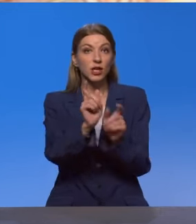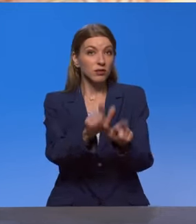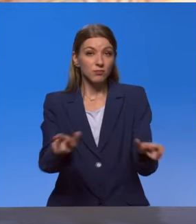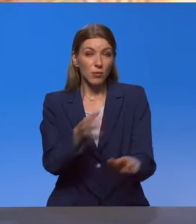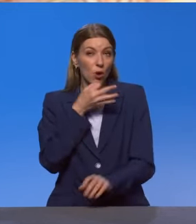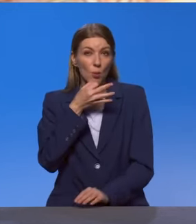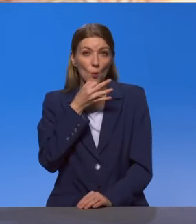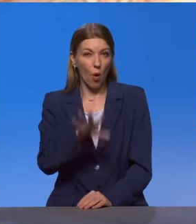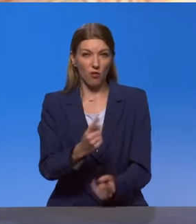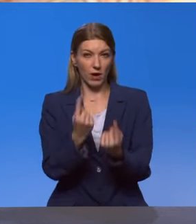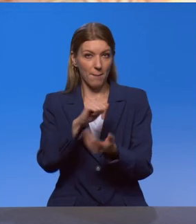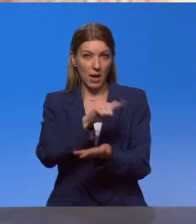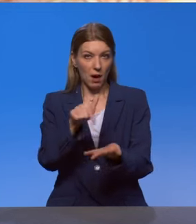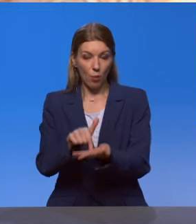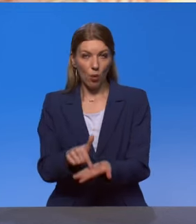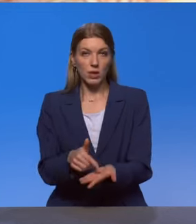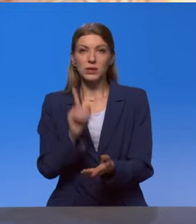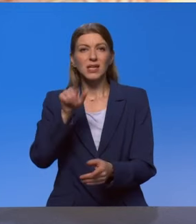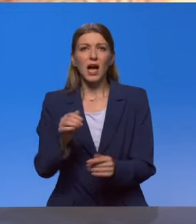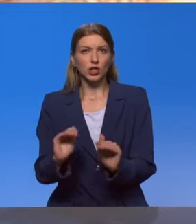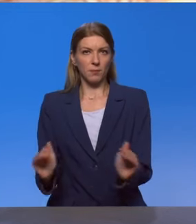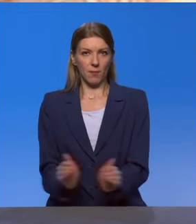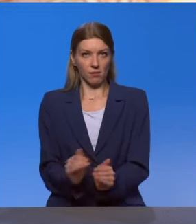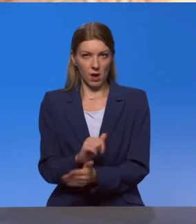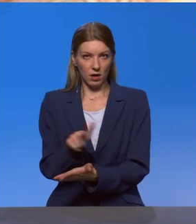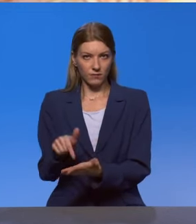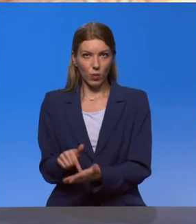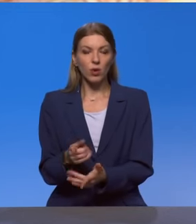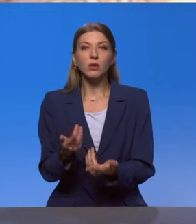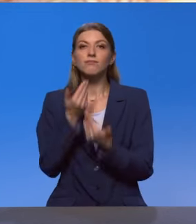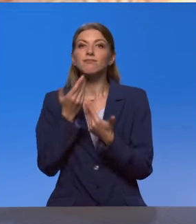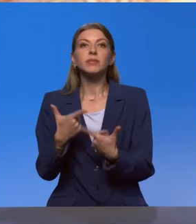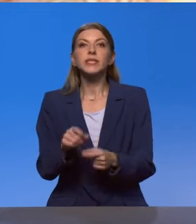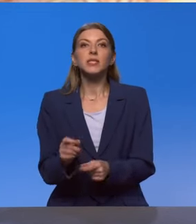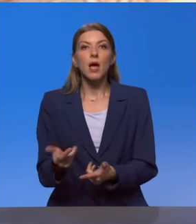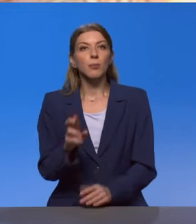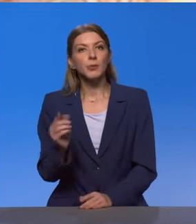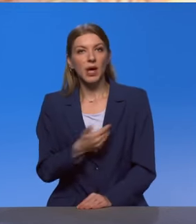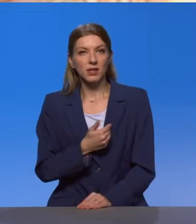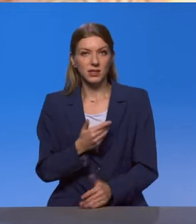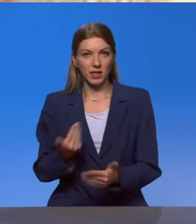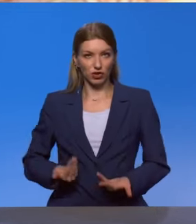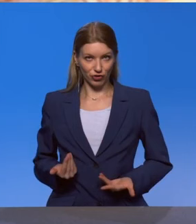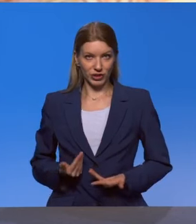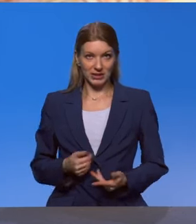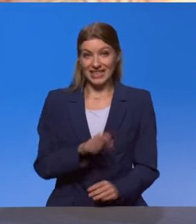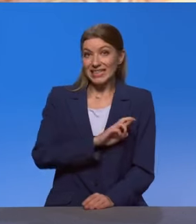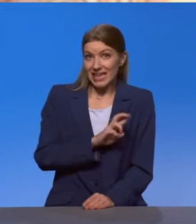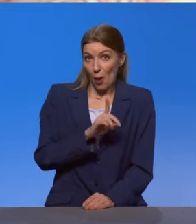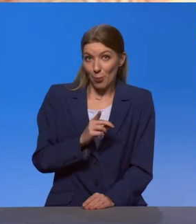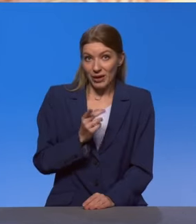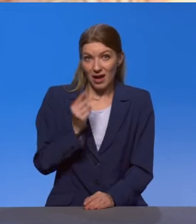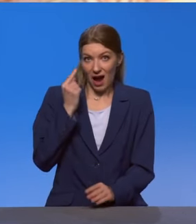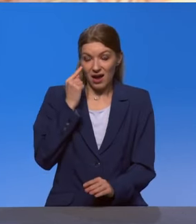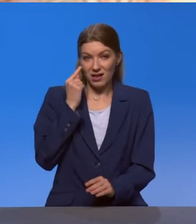наверное, мегаполиса или даже небольшого города, где бы он бы хотел жить, я думаю, что я бы, во всяком случае, ответил в своем